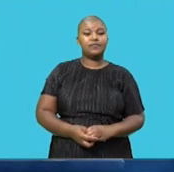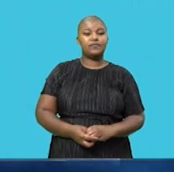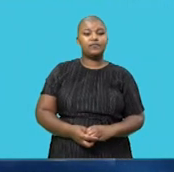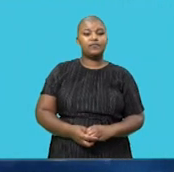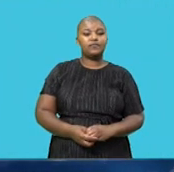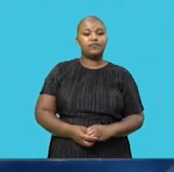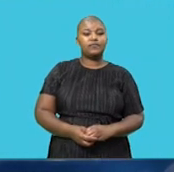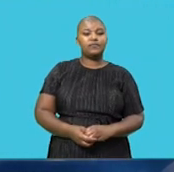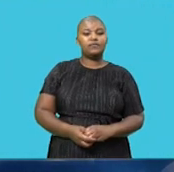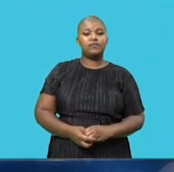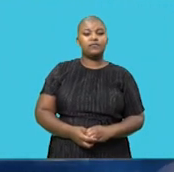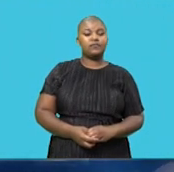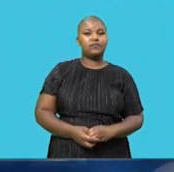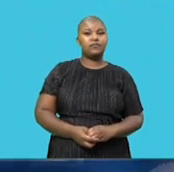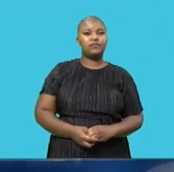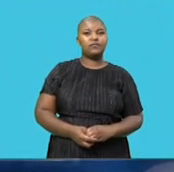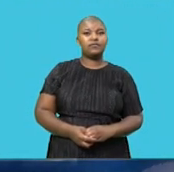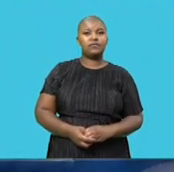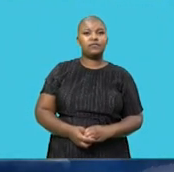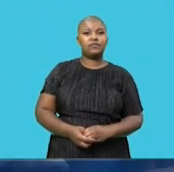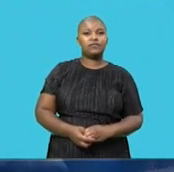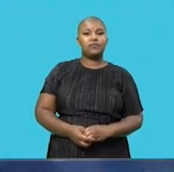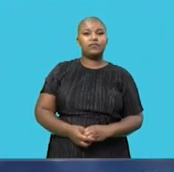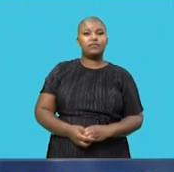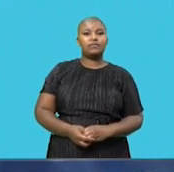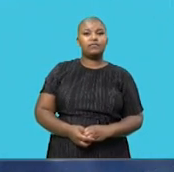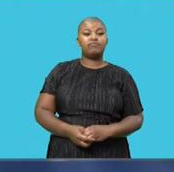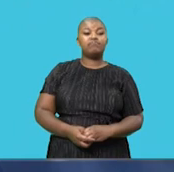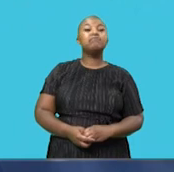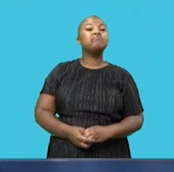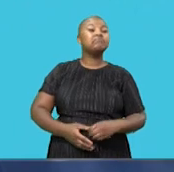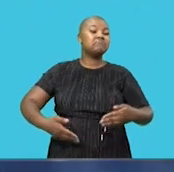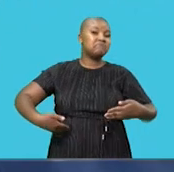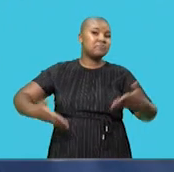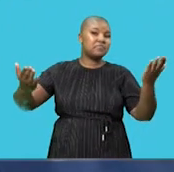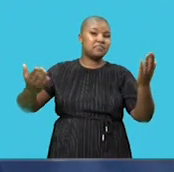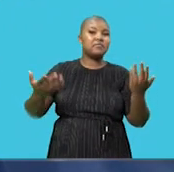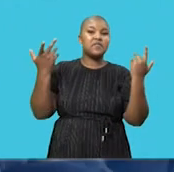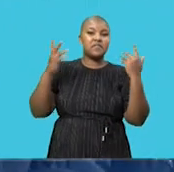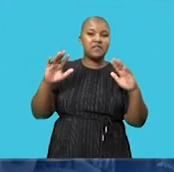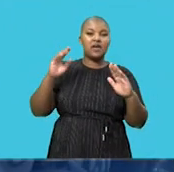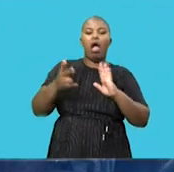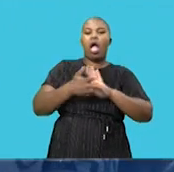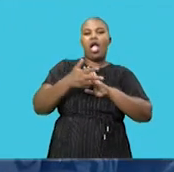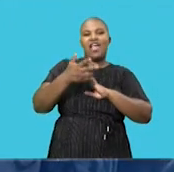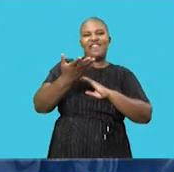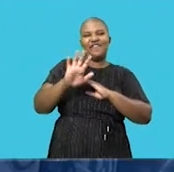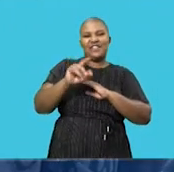Uthule ngokusemthethweni umcimbi okukhuthaza ubumbano nobunye omahika Mahikeng obusingethe owethula kwawo